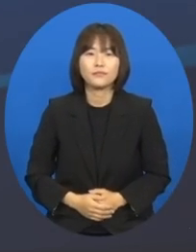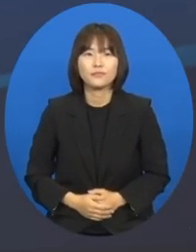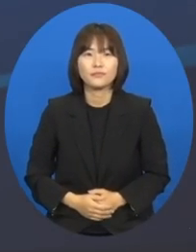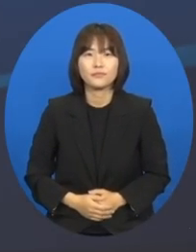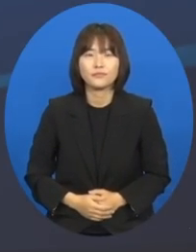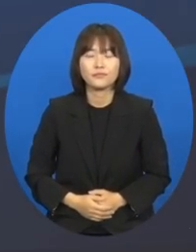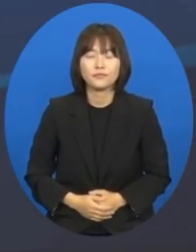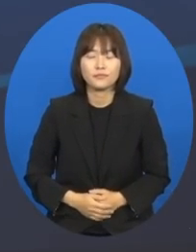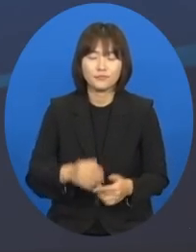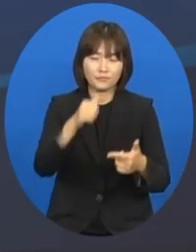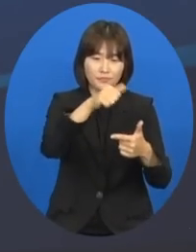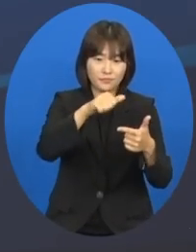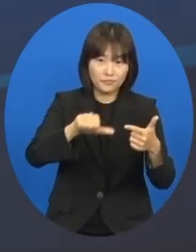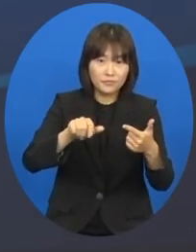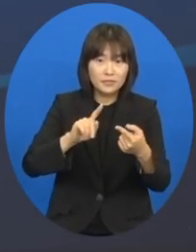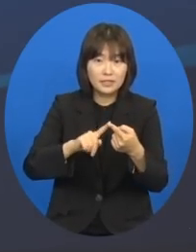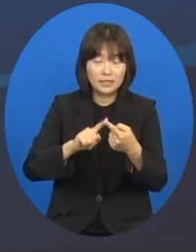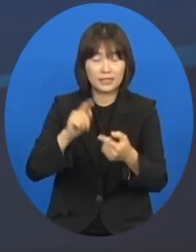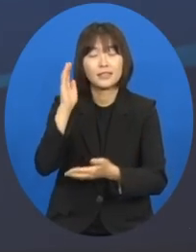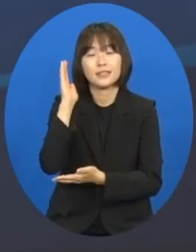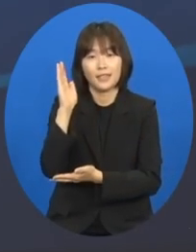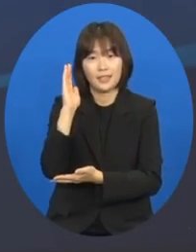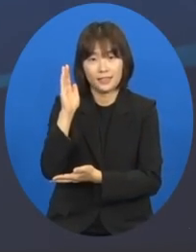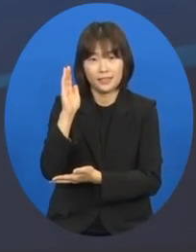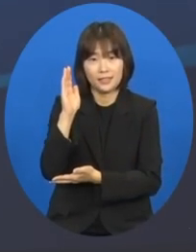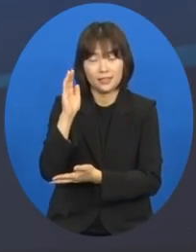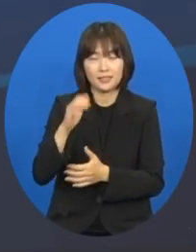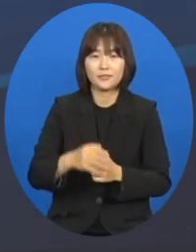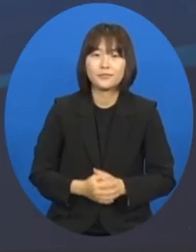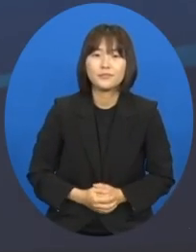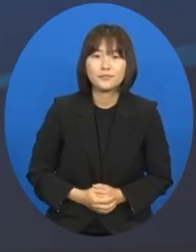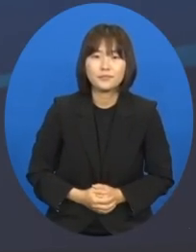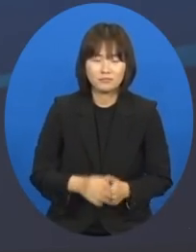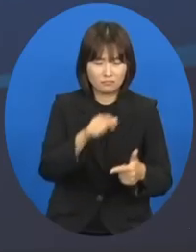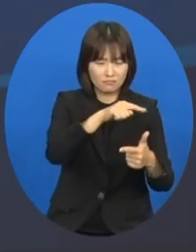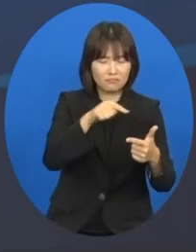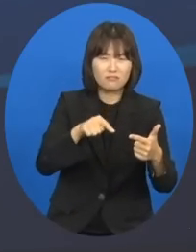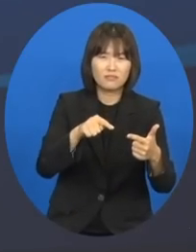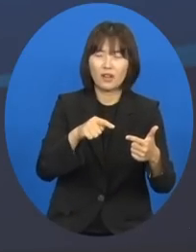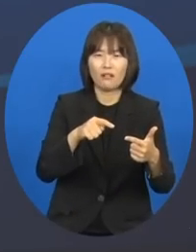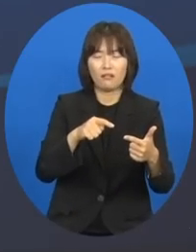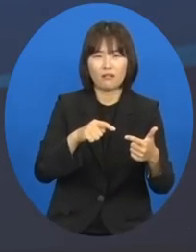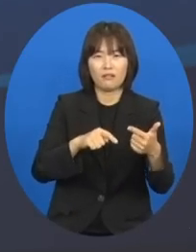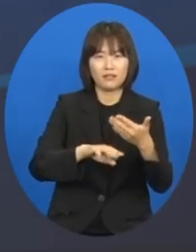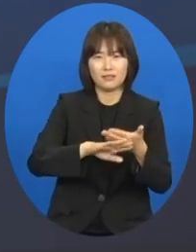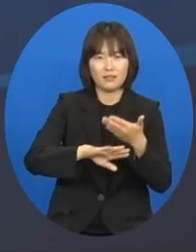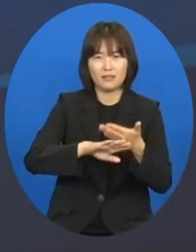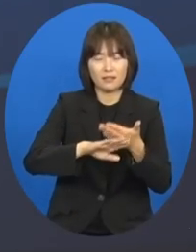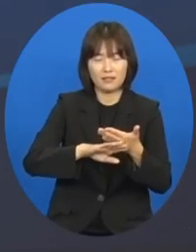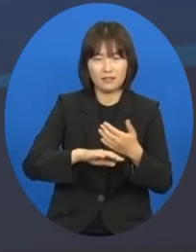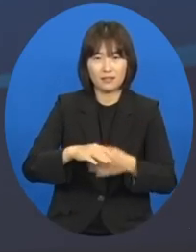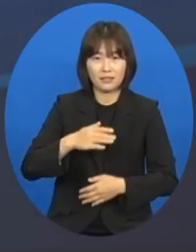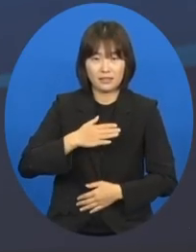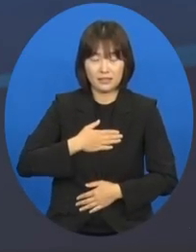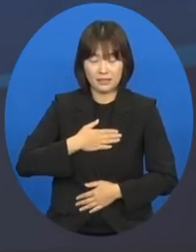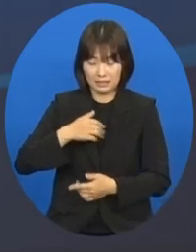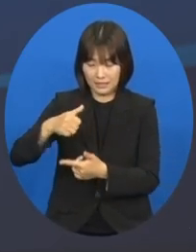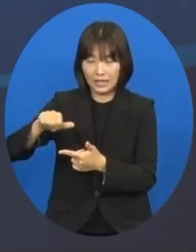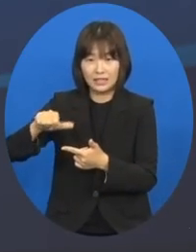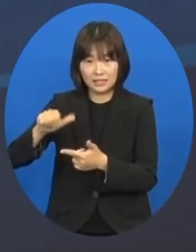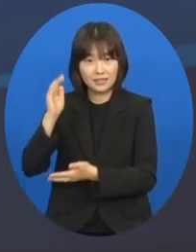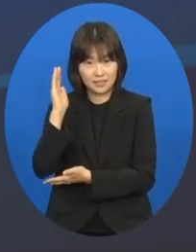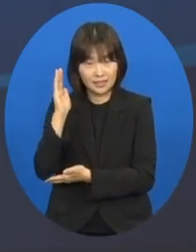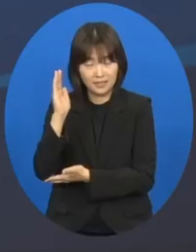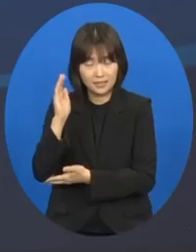두 아들에 대한 이야기입니다 너무나 다른 두 아들 저희 아들들 여기 또 하겠는데요 제가 저의